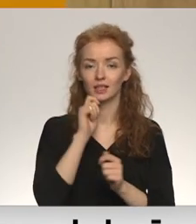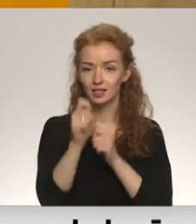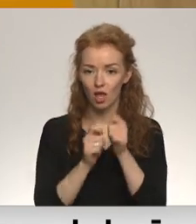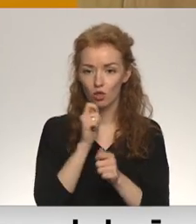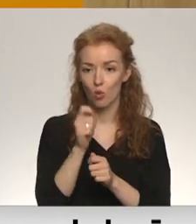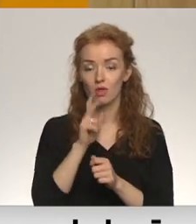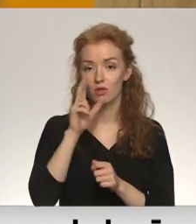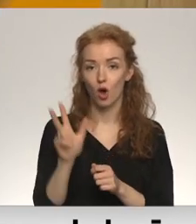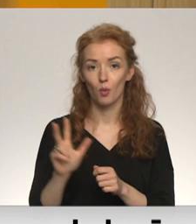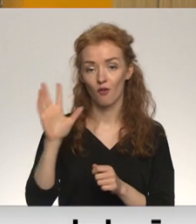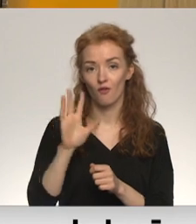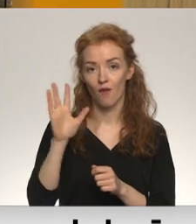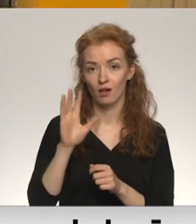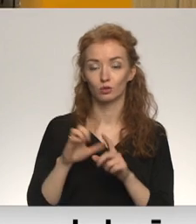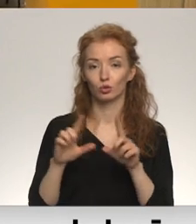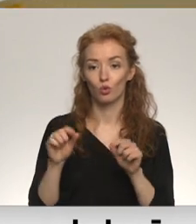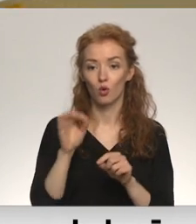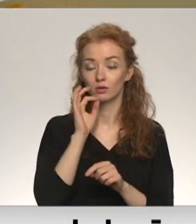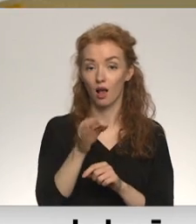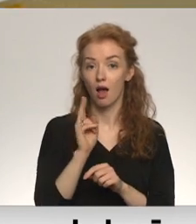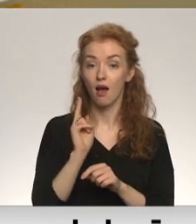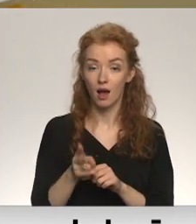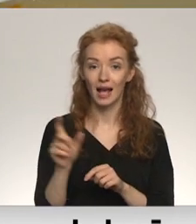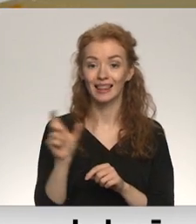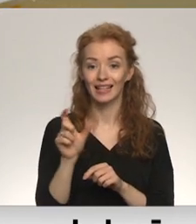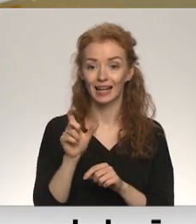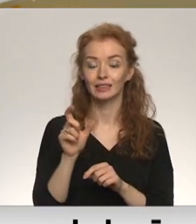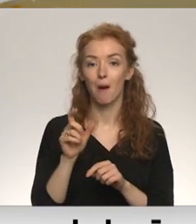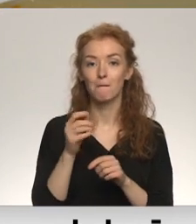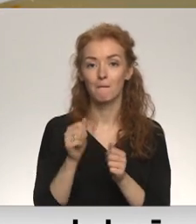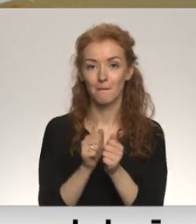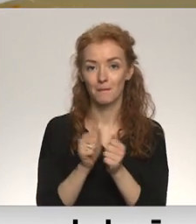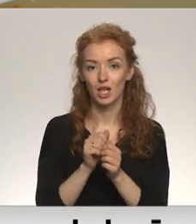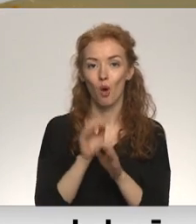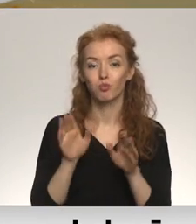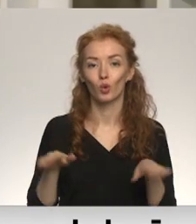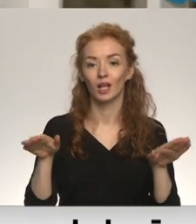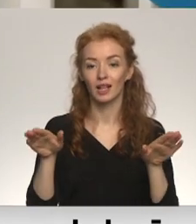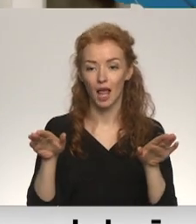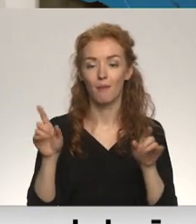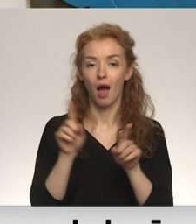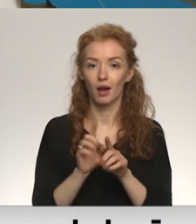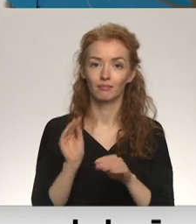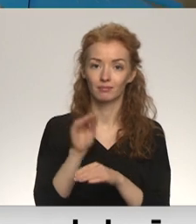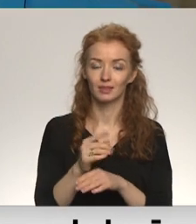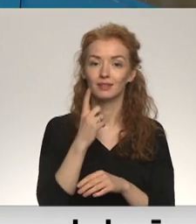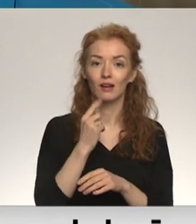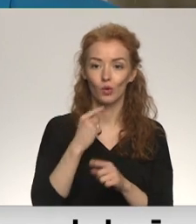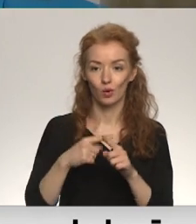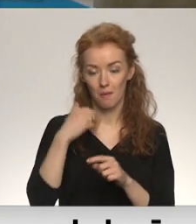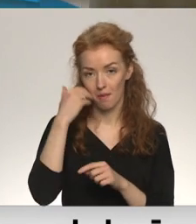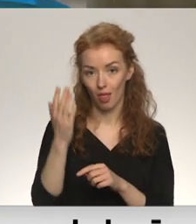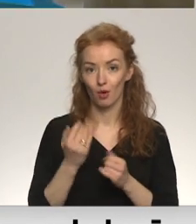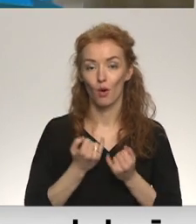ziedojot. Daugavpils valsts gimnāzijā stāsta, ka drīz papīra putniem zili dzeltenajās krāsās pievienosies arī sarkani un balti